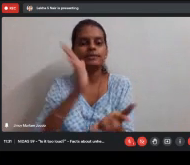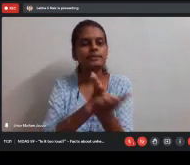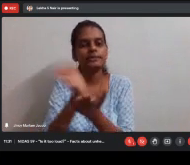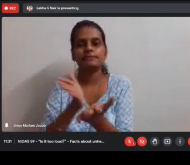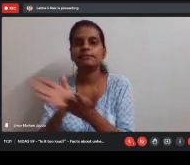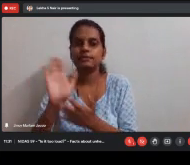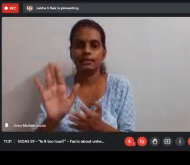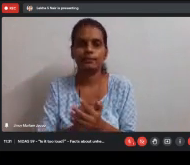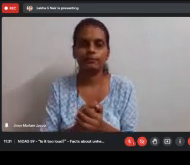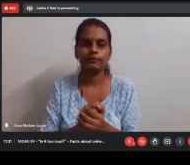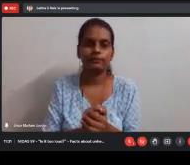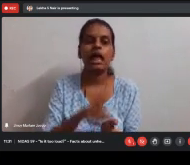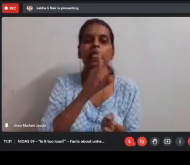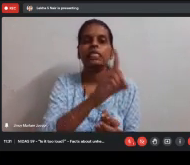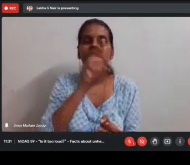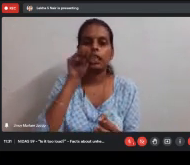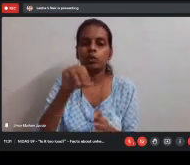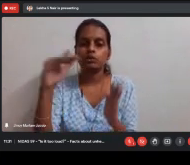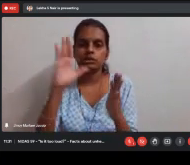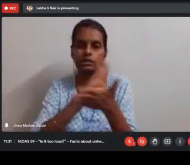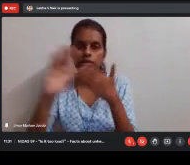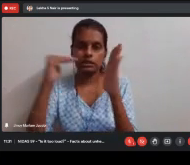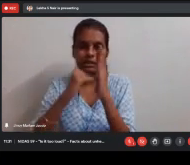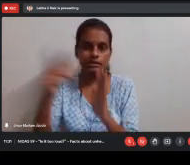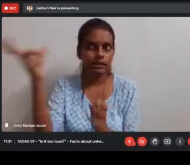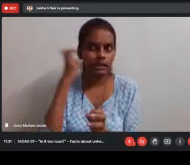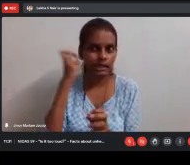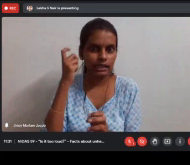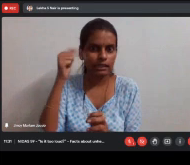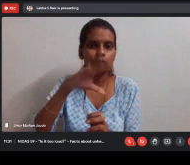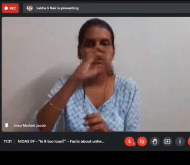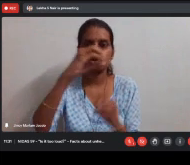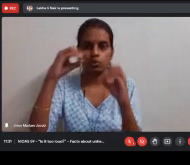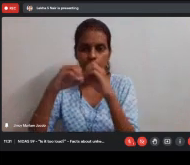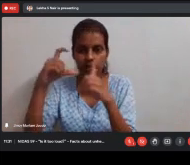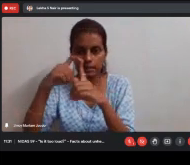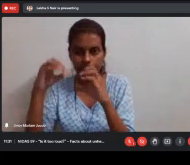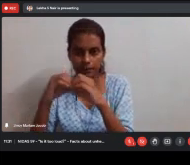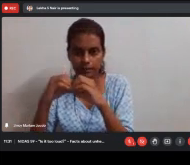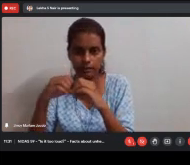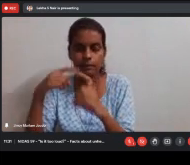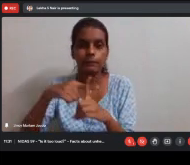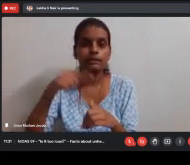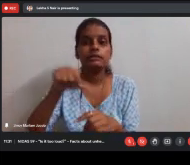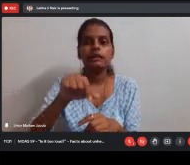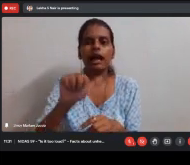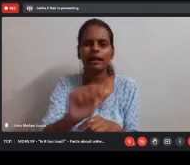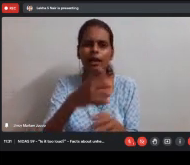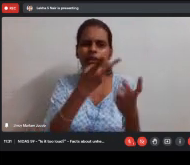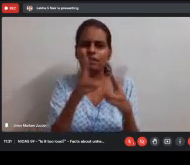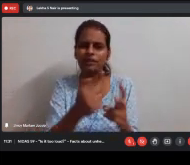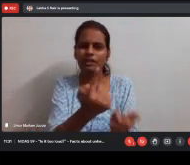ശബ്ദം എത്രയാണെന്നാണ് ഈ ഗ്രാഫിൽ രേഖപ്പെടുത്തിയിരിക്കുന്നത്. അതായത് 500 Hz ഈ ശബ്ദം കേൾക്കുന്നത്